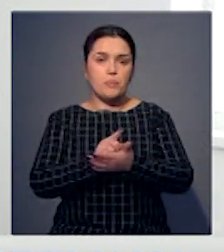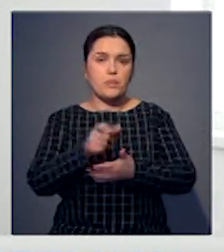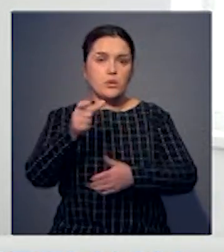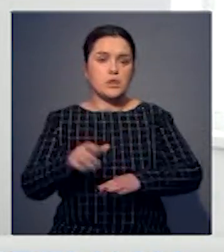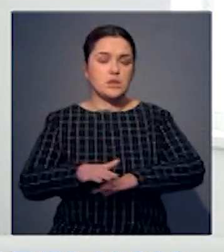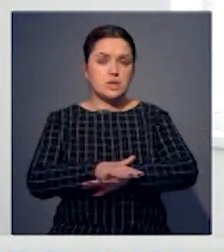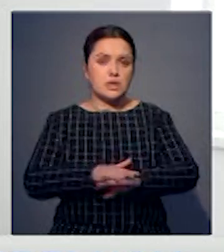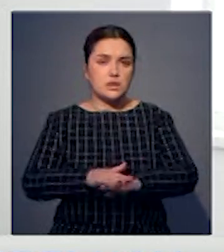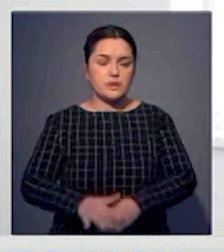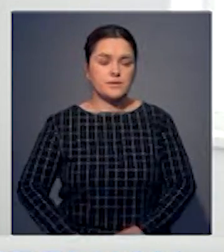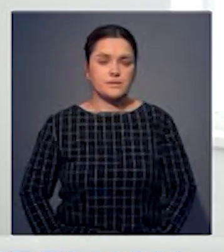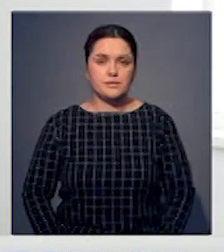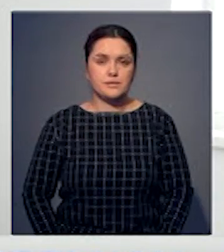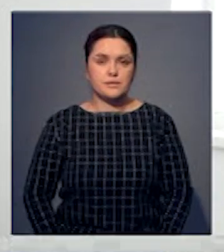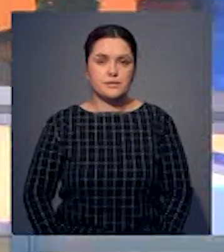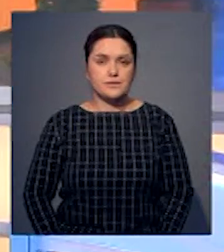населению.